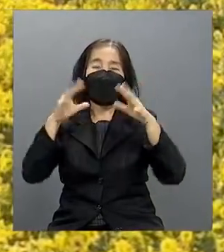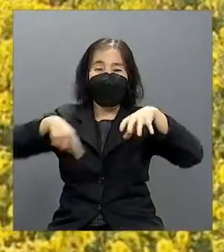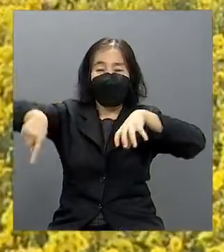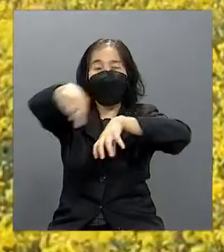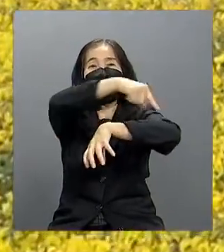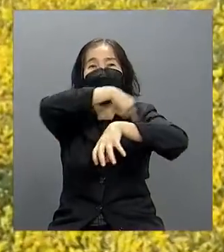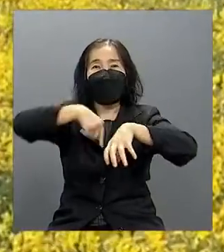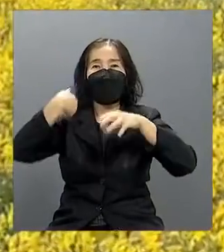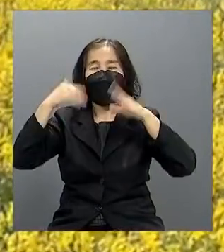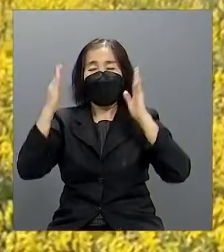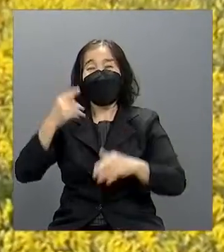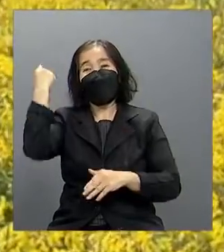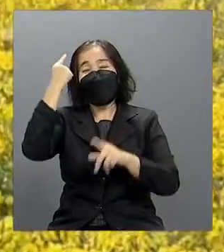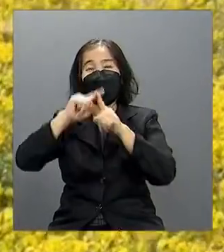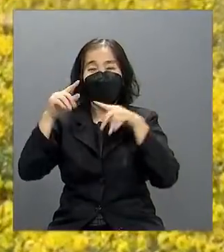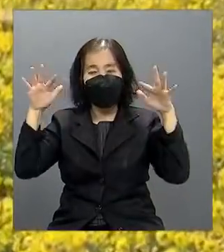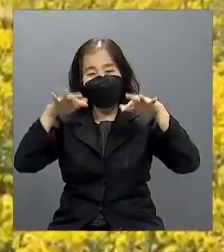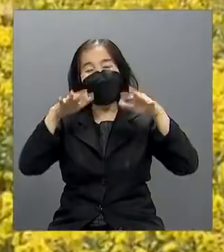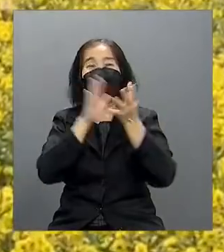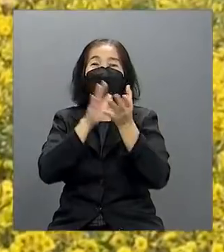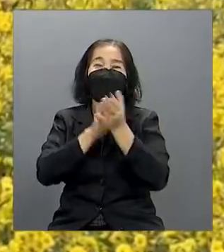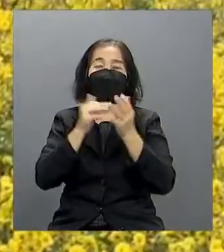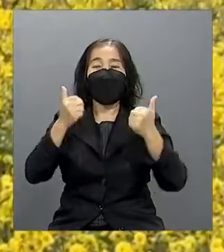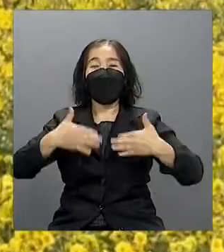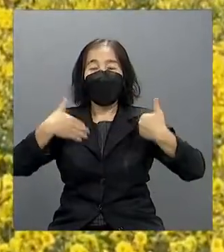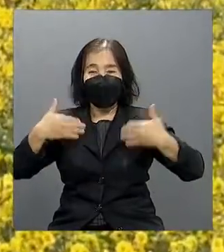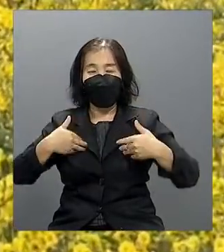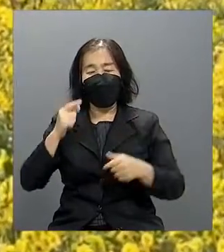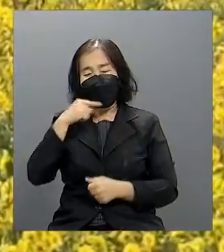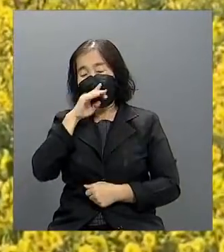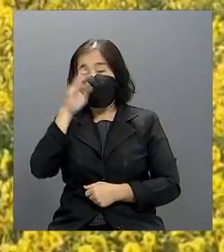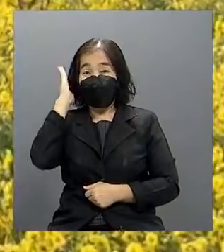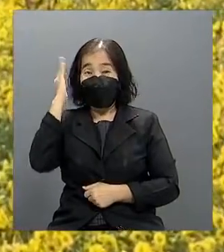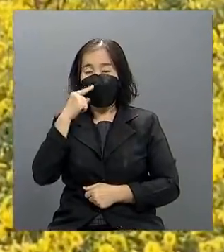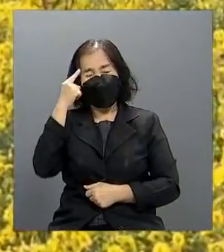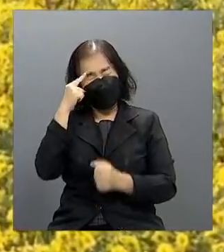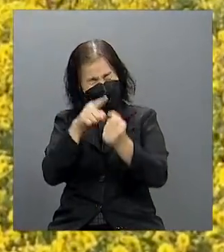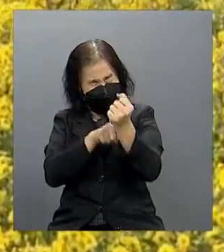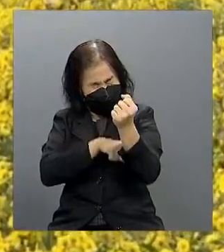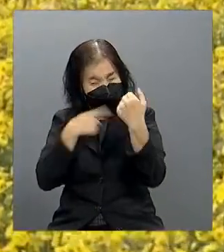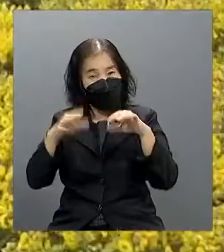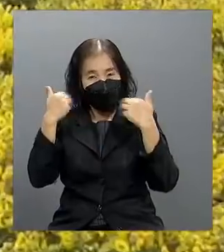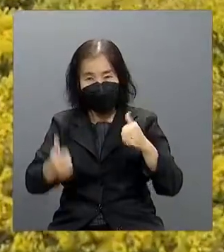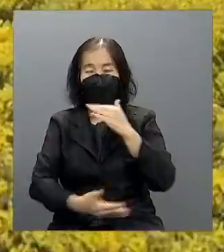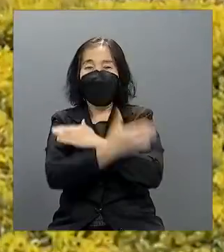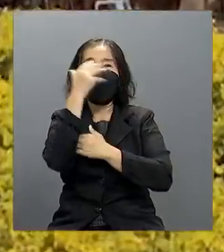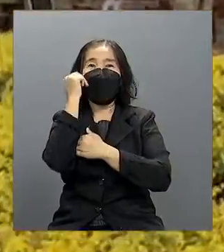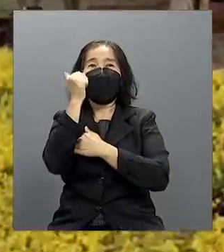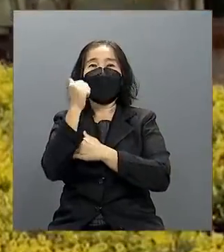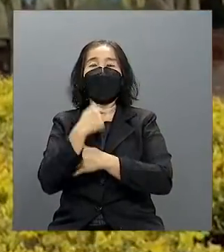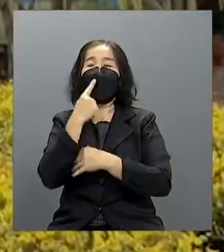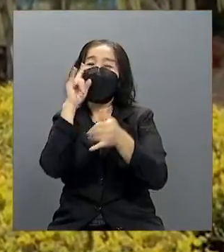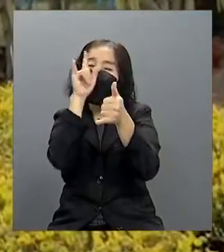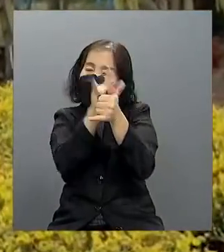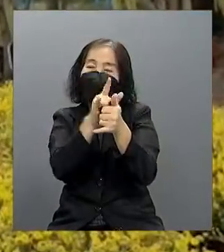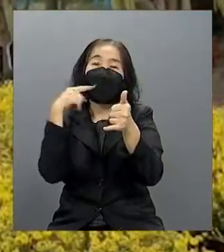คนอื่นๆนะครับซึ่งว่าที่เจ้าบ่าวเองเนี่ยก็บอกว่าคิดมานานแล้ววันเนี้ยโอกาสจังหวะดีโอกาสเหมาะครับจึงเซอร์ไพรส์ขอแฟนสาวแต่ง